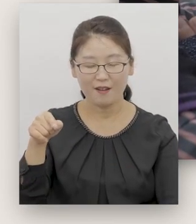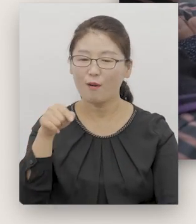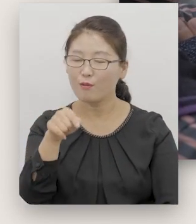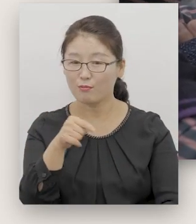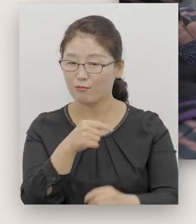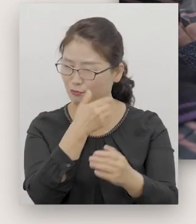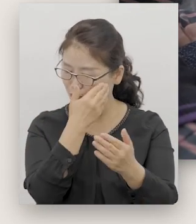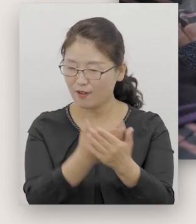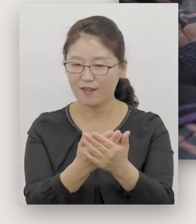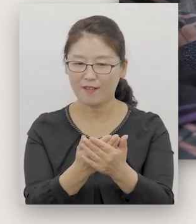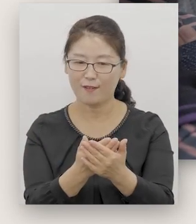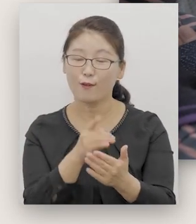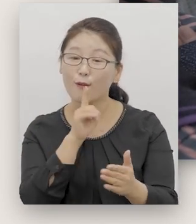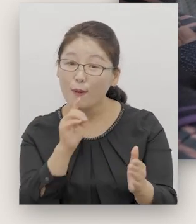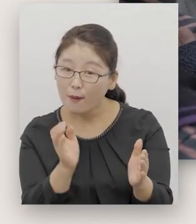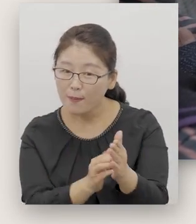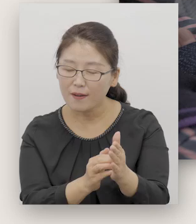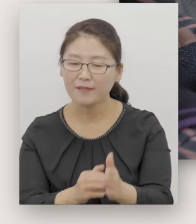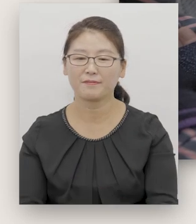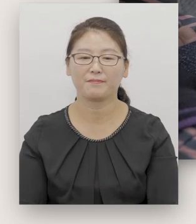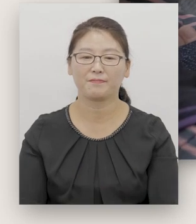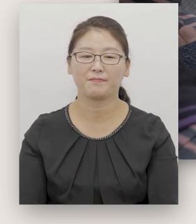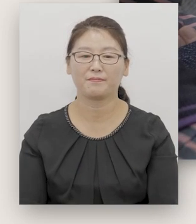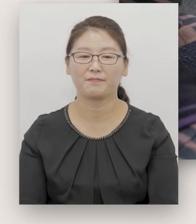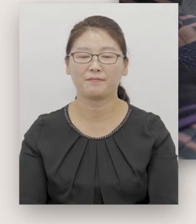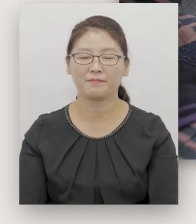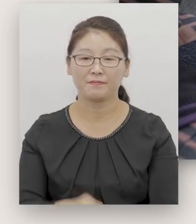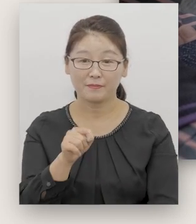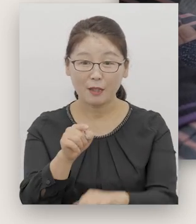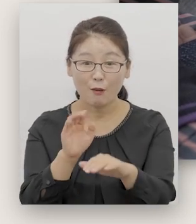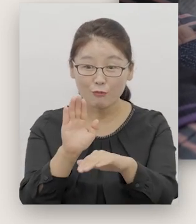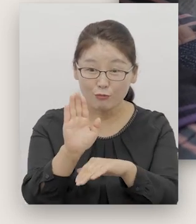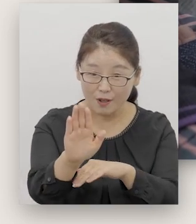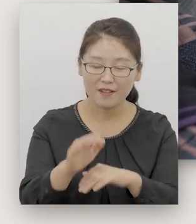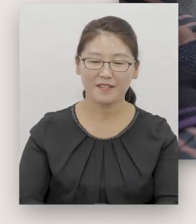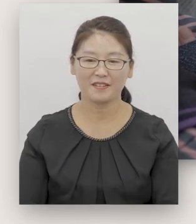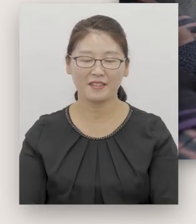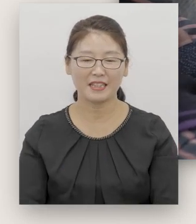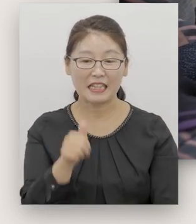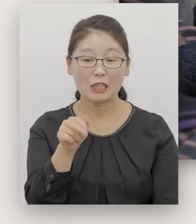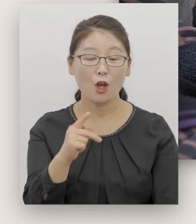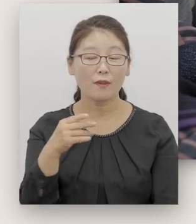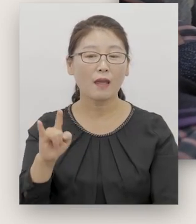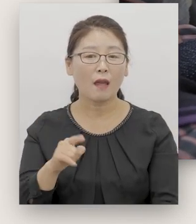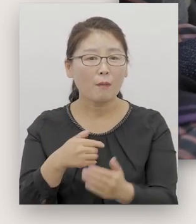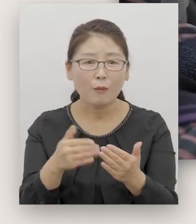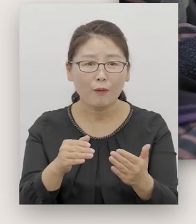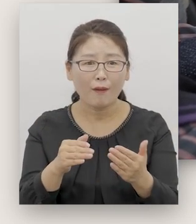탄생하게 된 바로 그 순간 사건이라고 할수 있죠. 이때부터 어떻게 보면 현대미술이 굉장히 어려워졌기